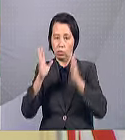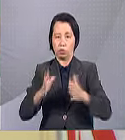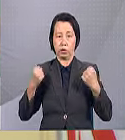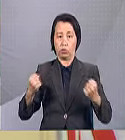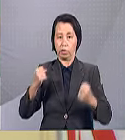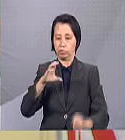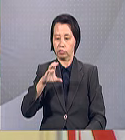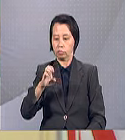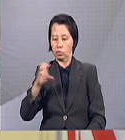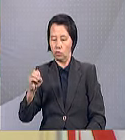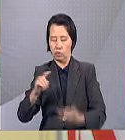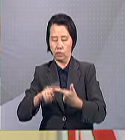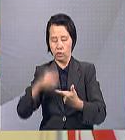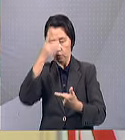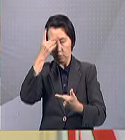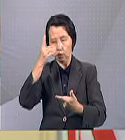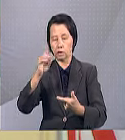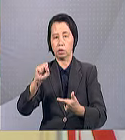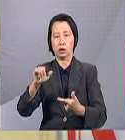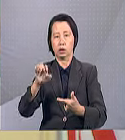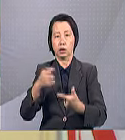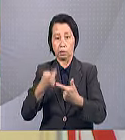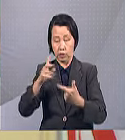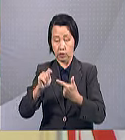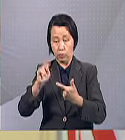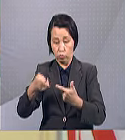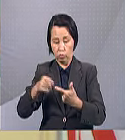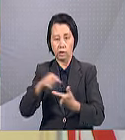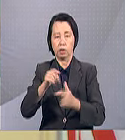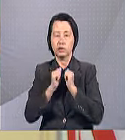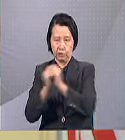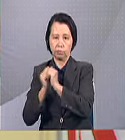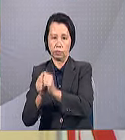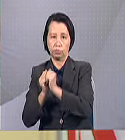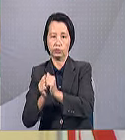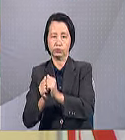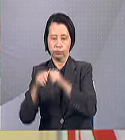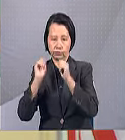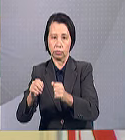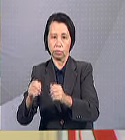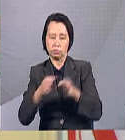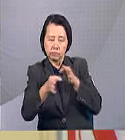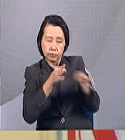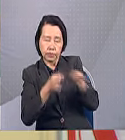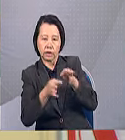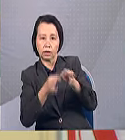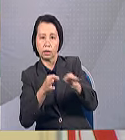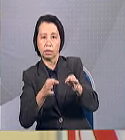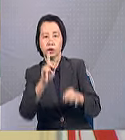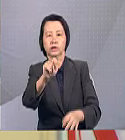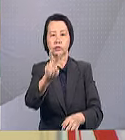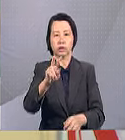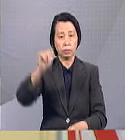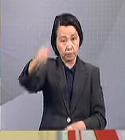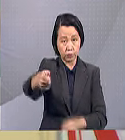juga Datuk Syed juga daripada tabung haji, akan sama-sama memberi penerangan di TV